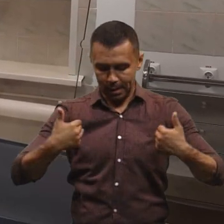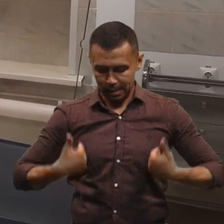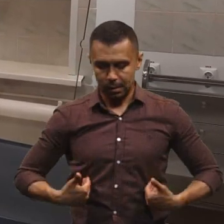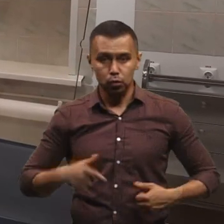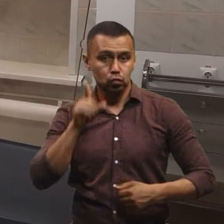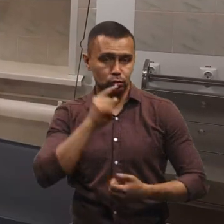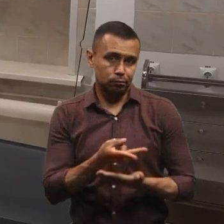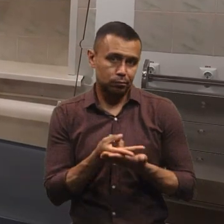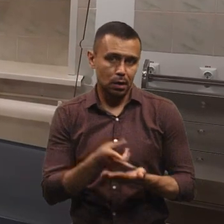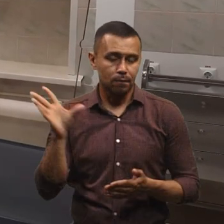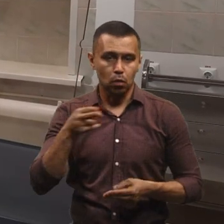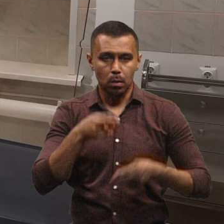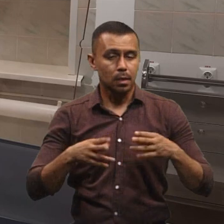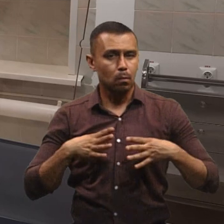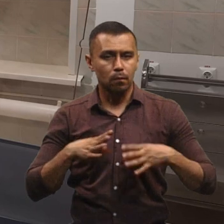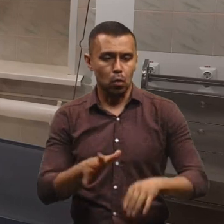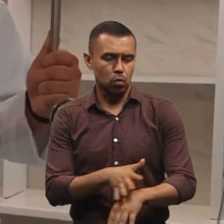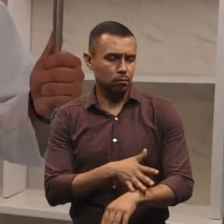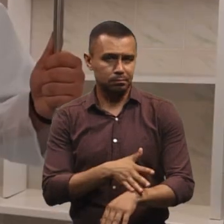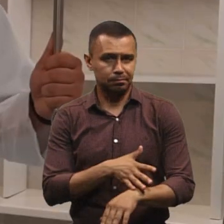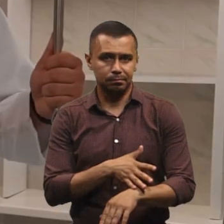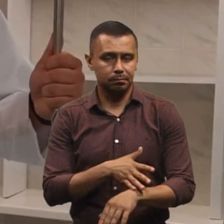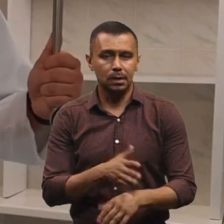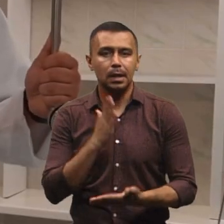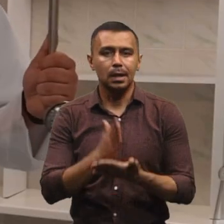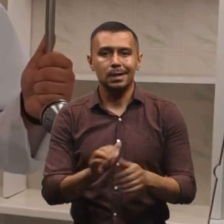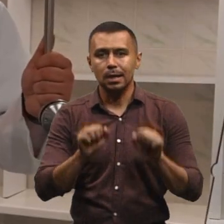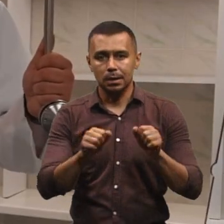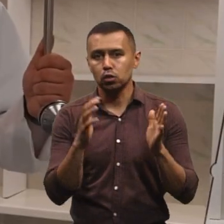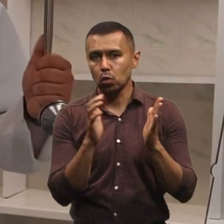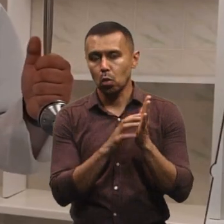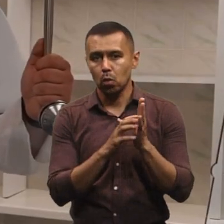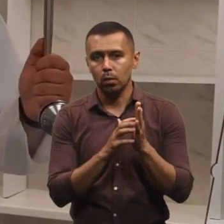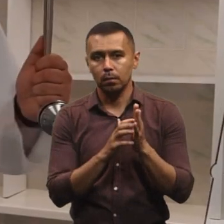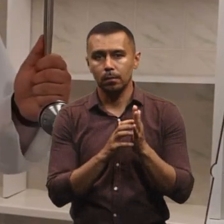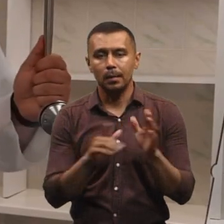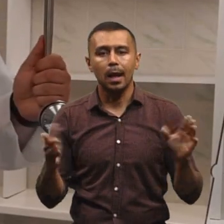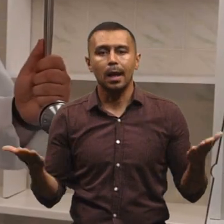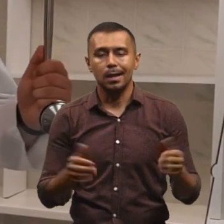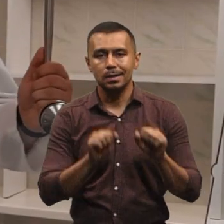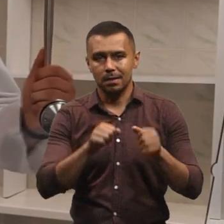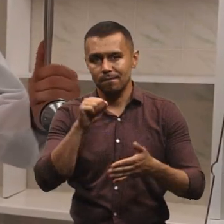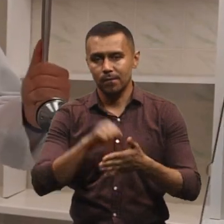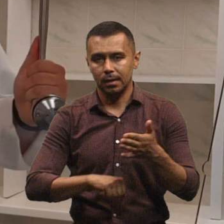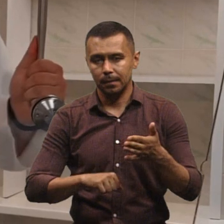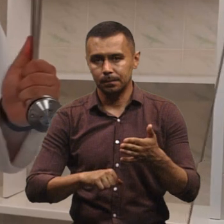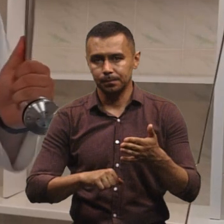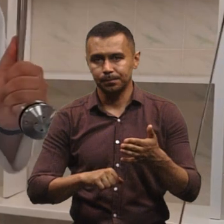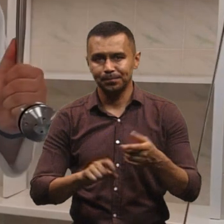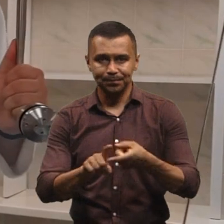зручно лежати всю операцію вони бувають довготривалі є захисне скло теж яке захищає від